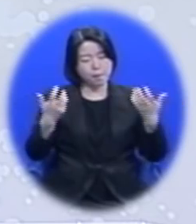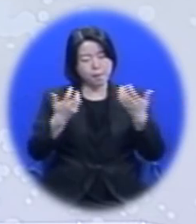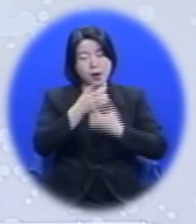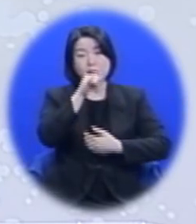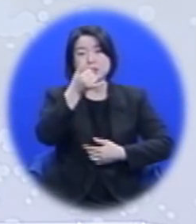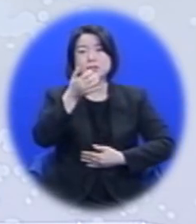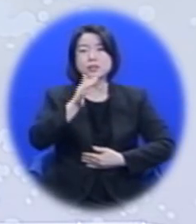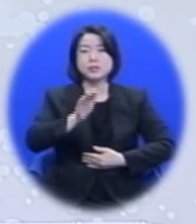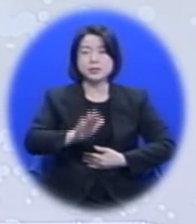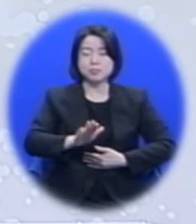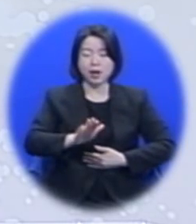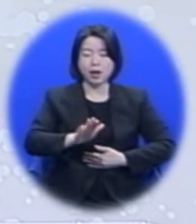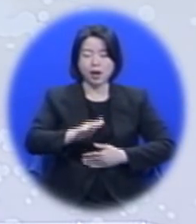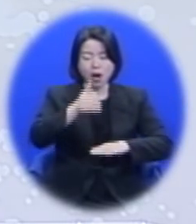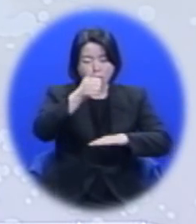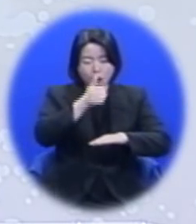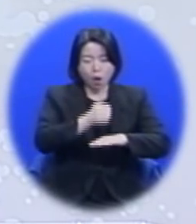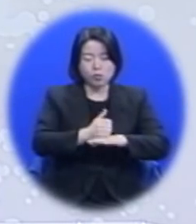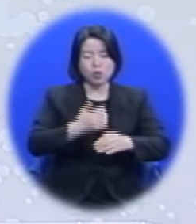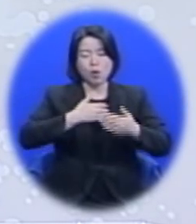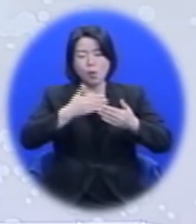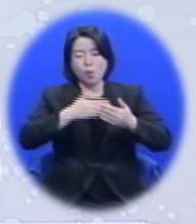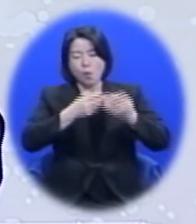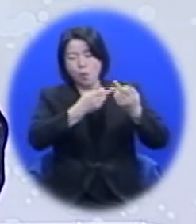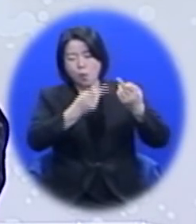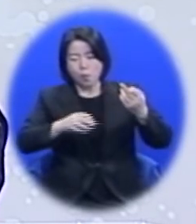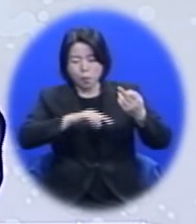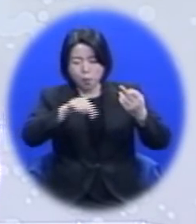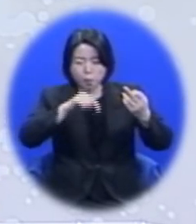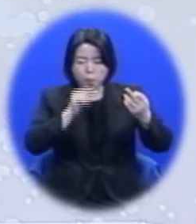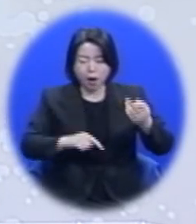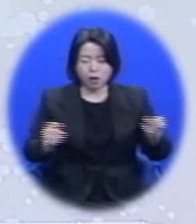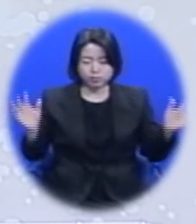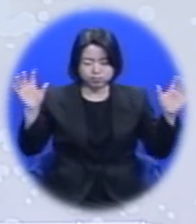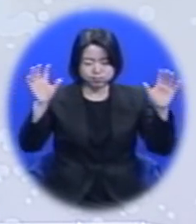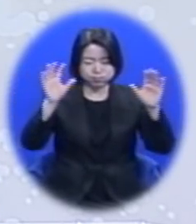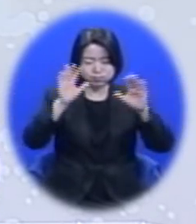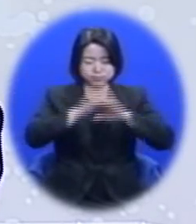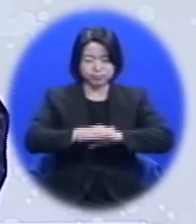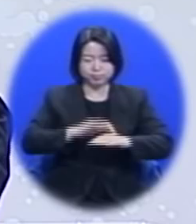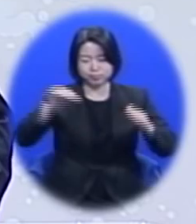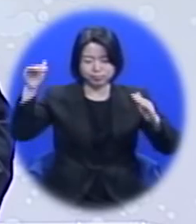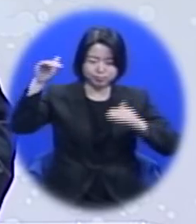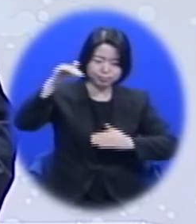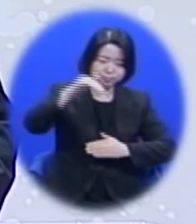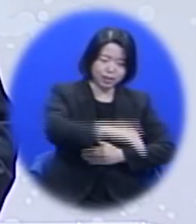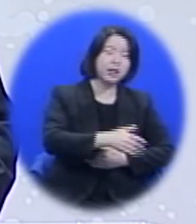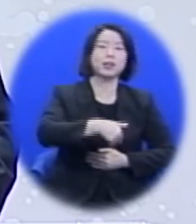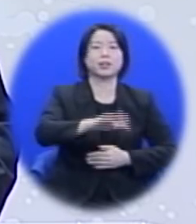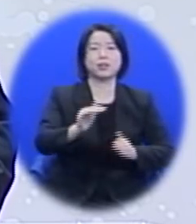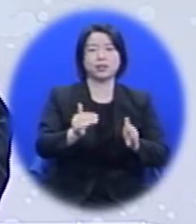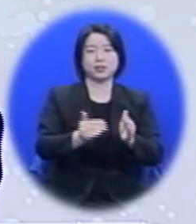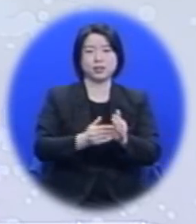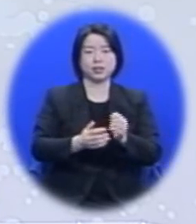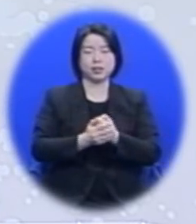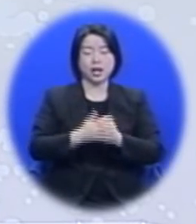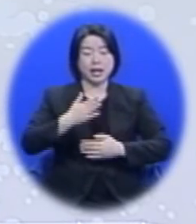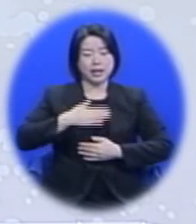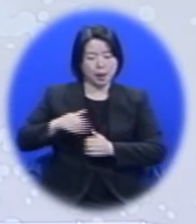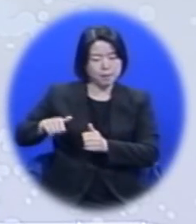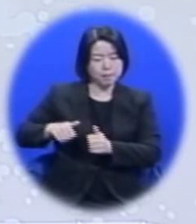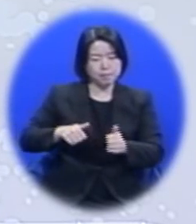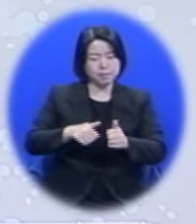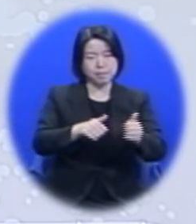했었지만 이내 두려움의 골짜기 아래 거대한 어둠 속으로 곤두박질 쳐 버렸네. 나를